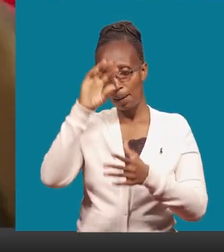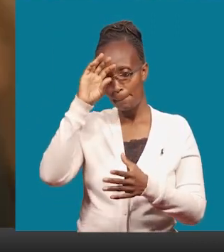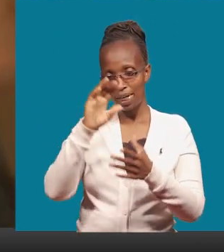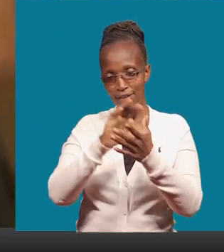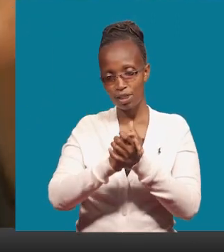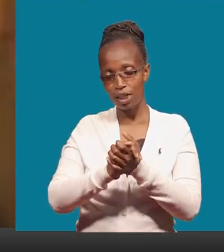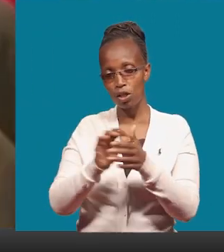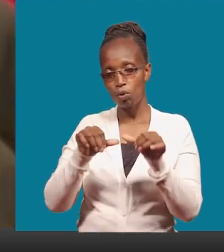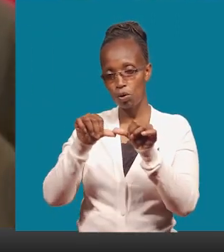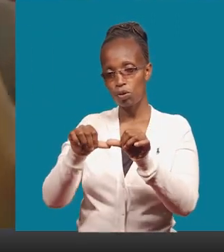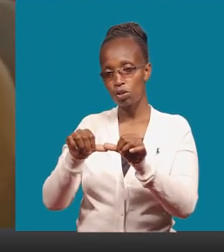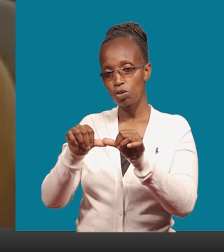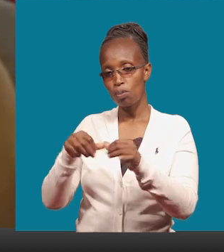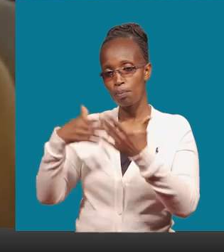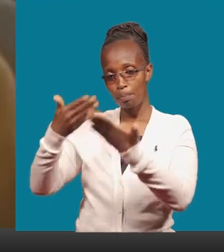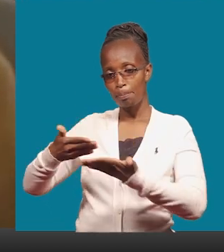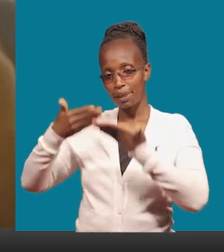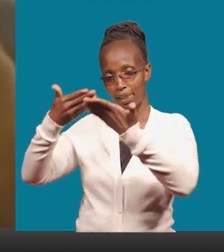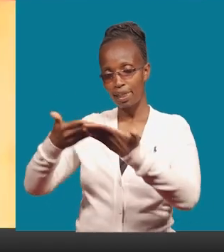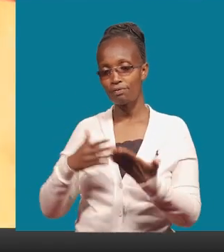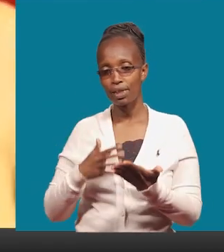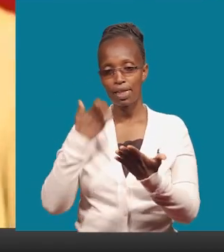ya mahakama ya upeo kutupilia mbali.